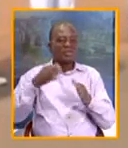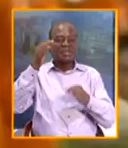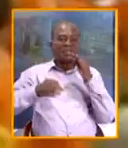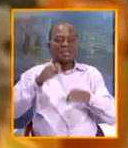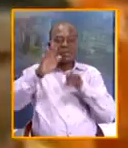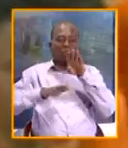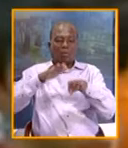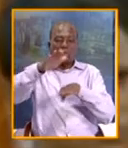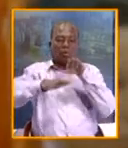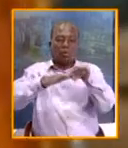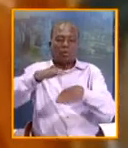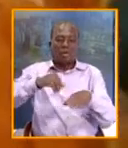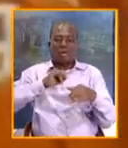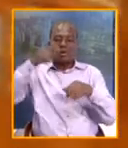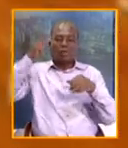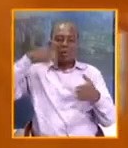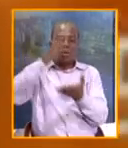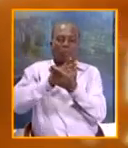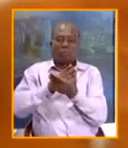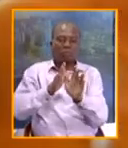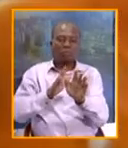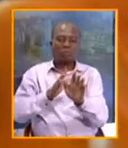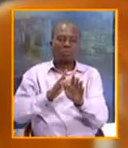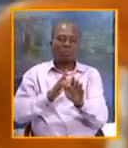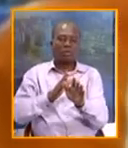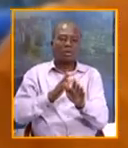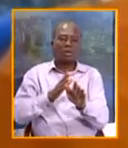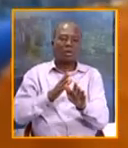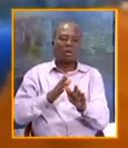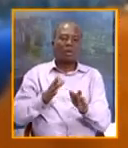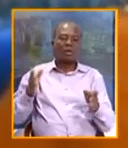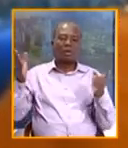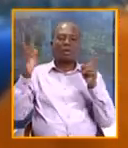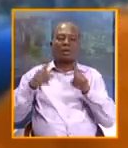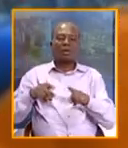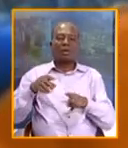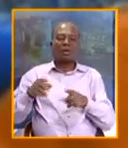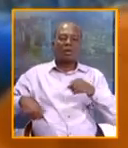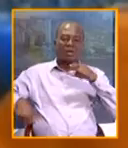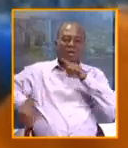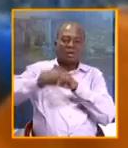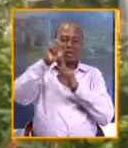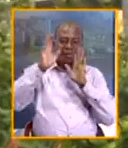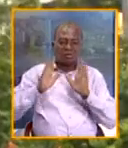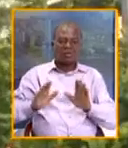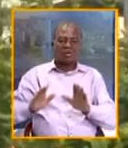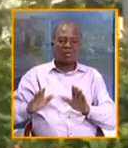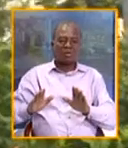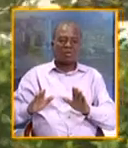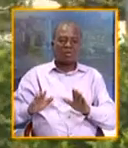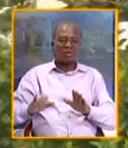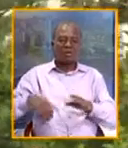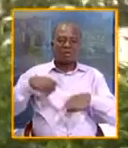même quand elle est jouée avant les rencontres de football la ligue nationale imed le mettre la poitrine ils sont fiers